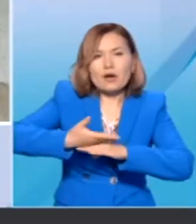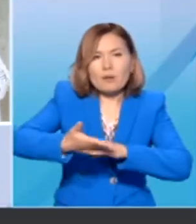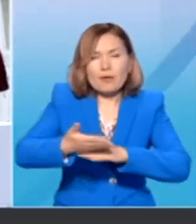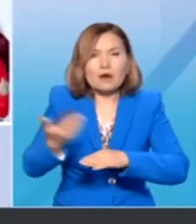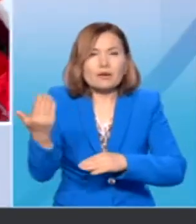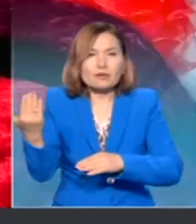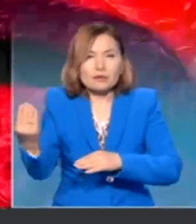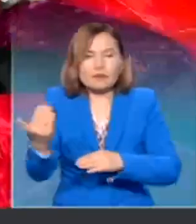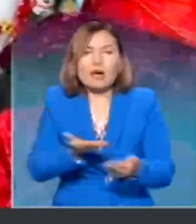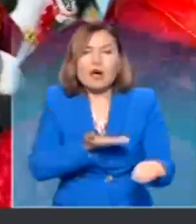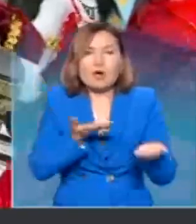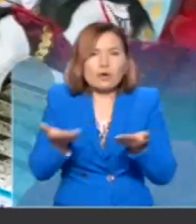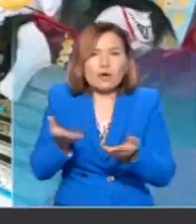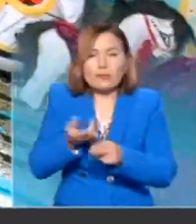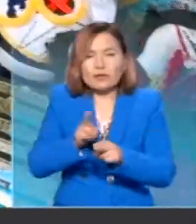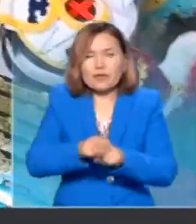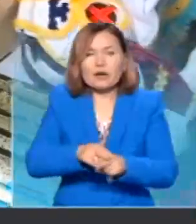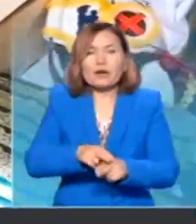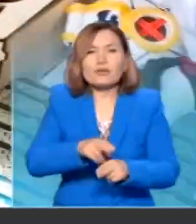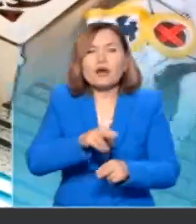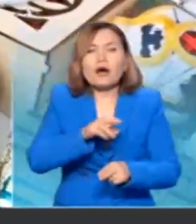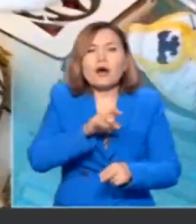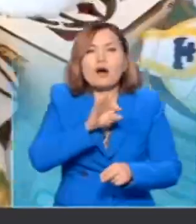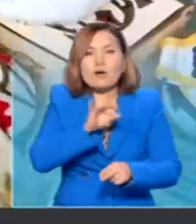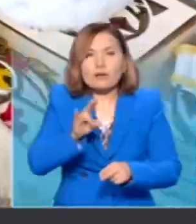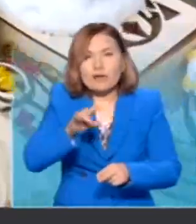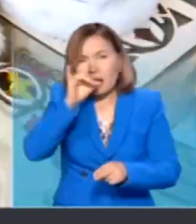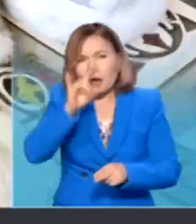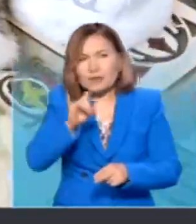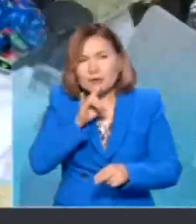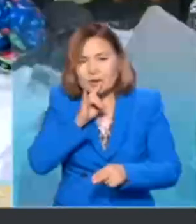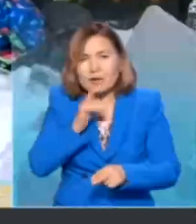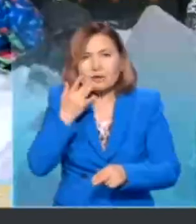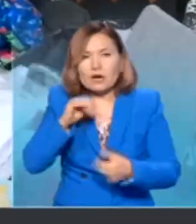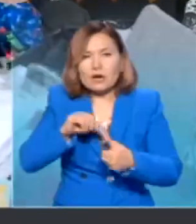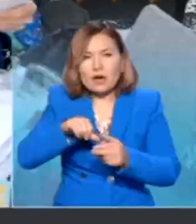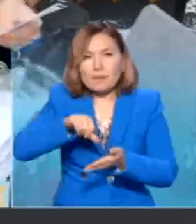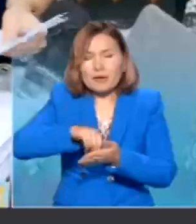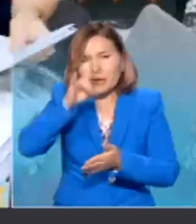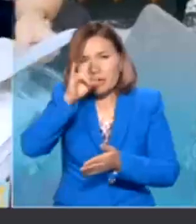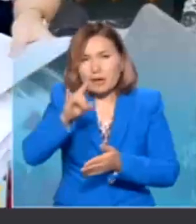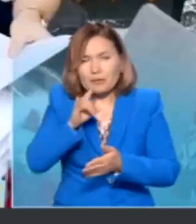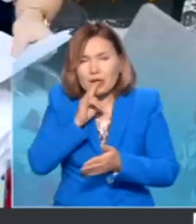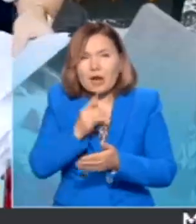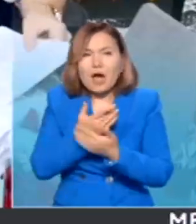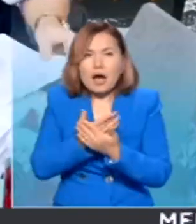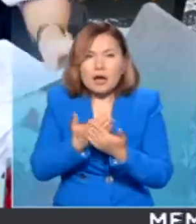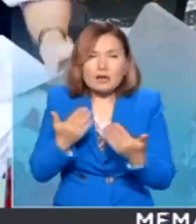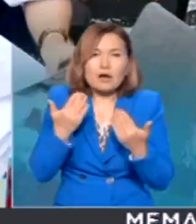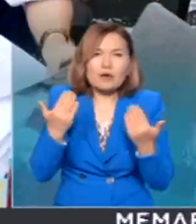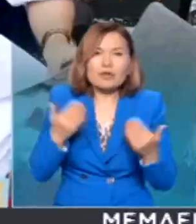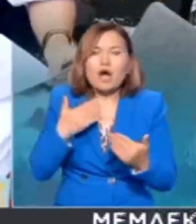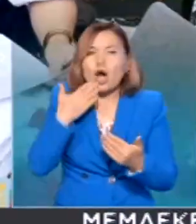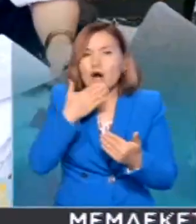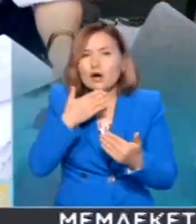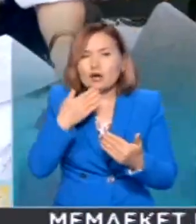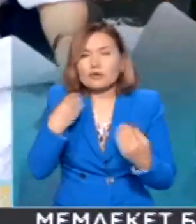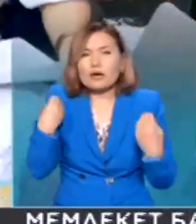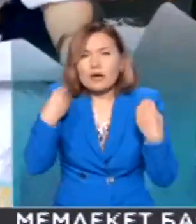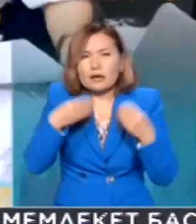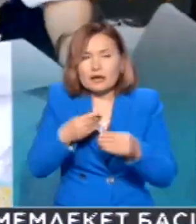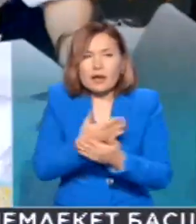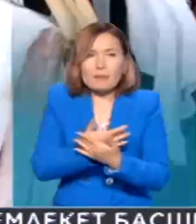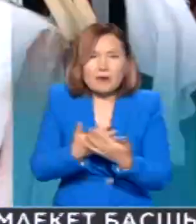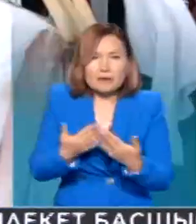етене таныстыруға барын салады. Біріккен ұлттар ұйымындағы Қазақстанның тұрақты өкілдігі де қазақы бұйымдар, ұлттық киімдер, тұрмыстық